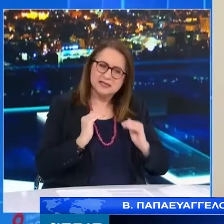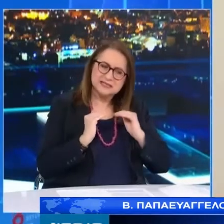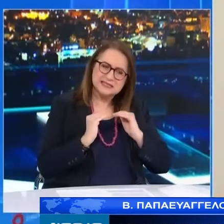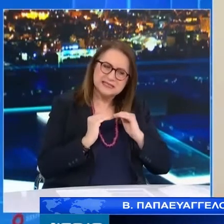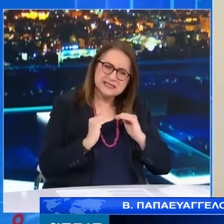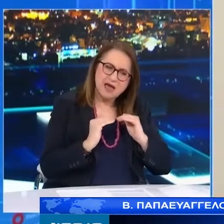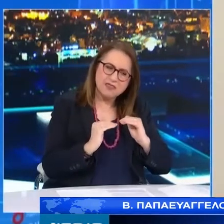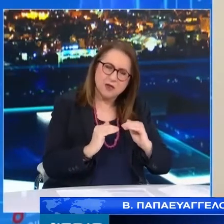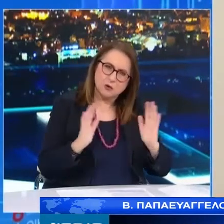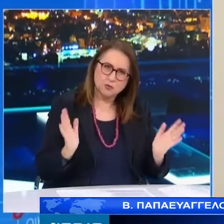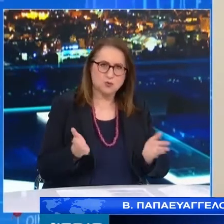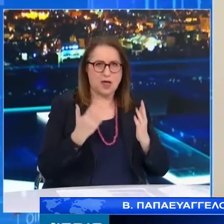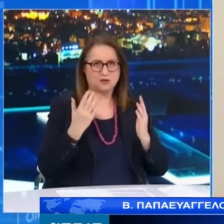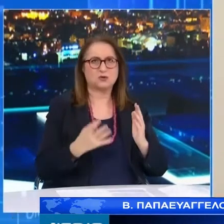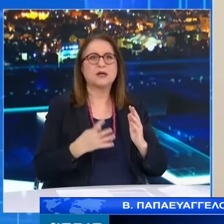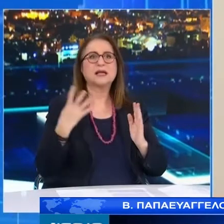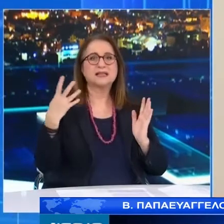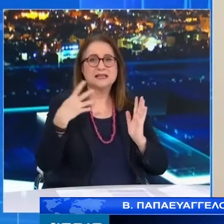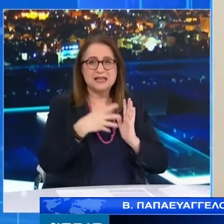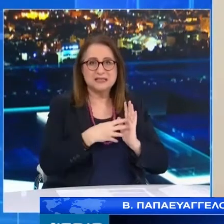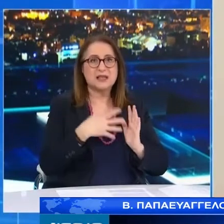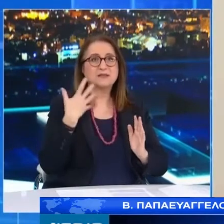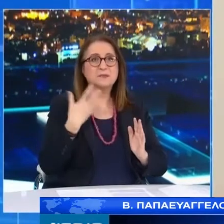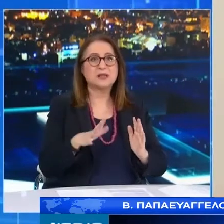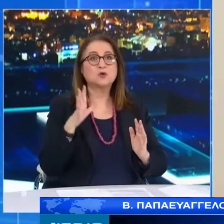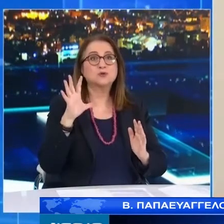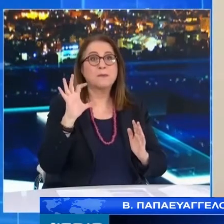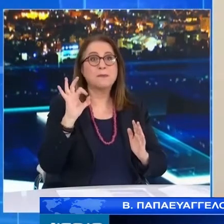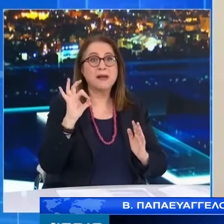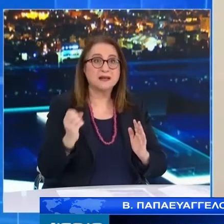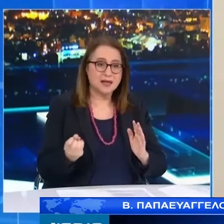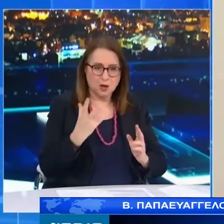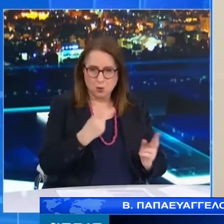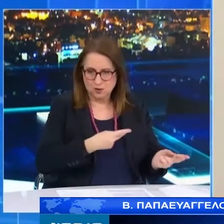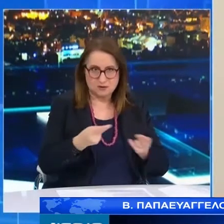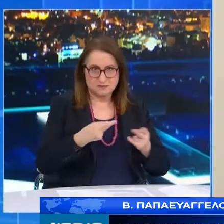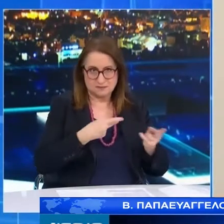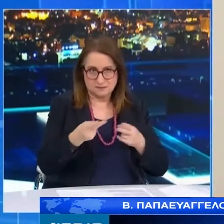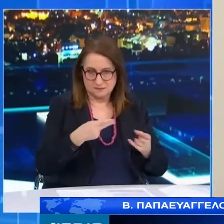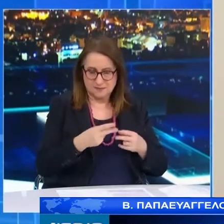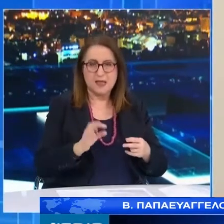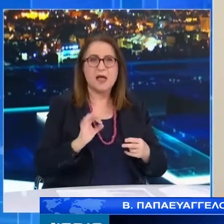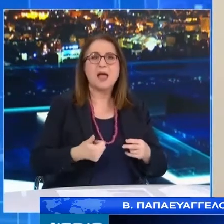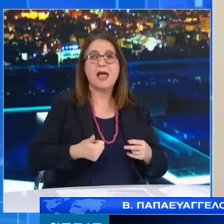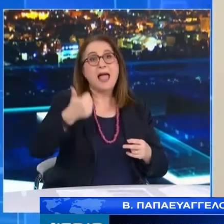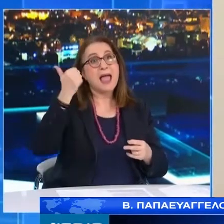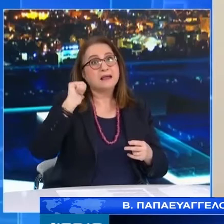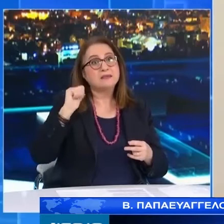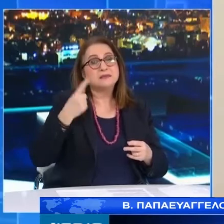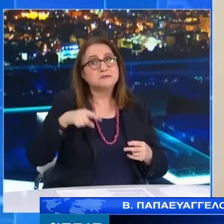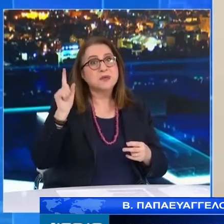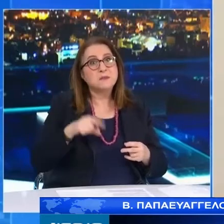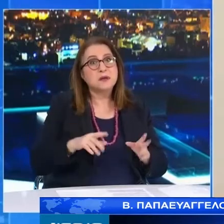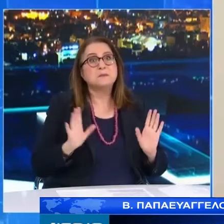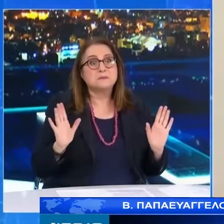απλές κλίνες, με 450 περίπου νέες εισαγωγές τη μέρα, αν και υπάρχουν μέρες σαν τη χθεσινή που μας ξάφνιασαν